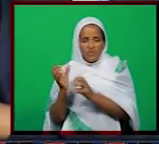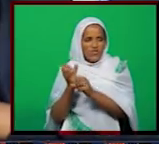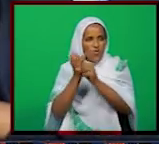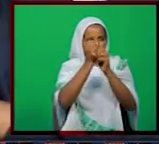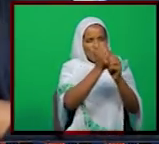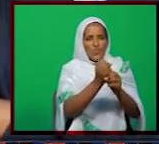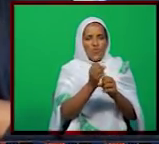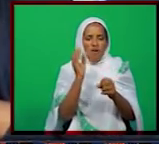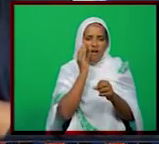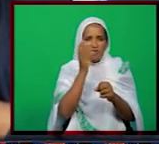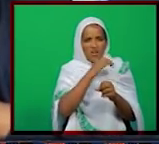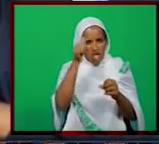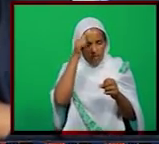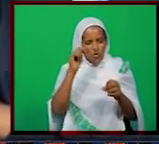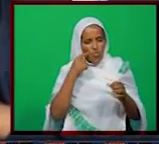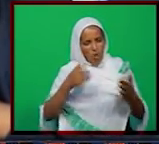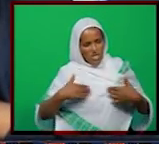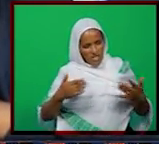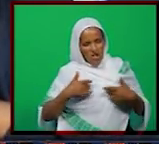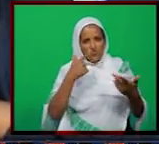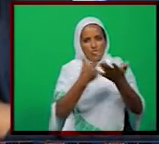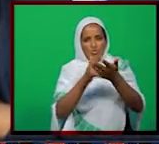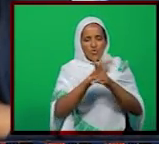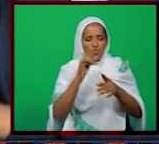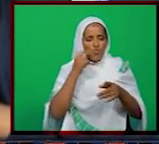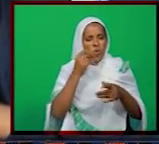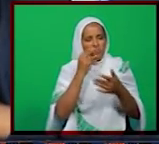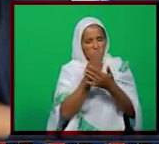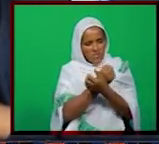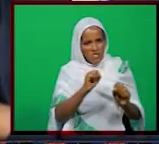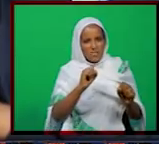ይዘው ሄደው ኢያቄምንና